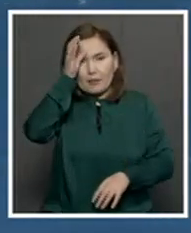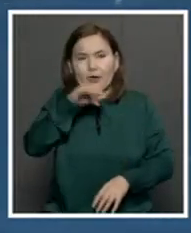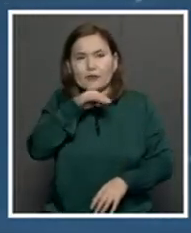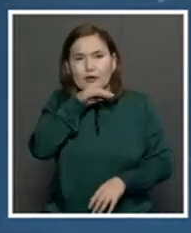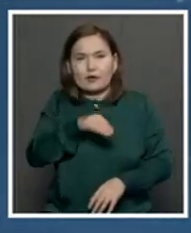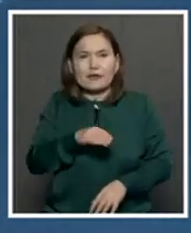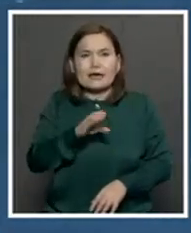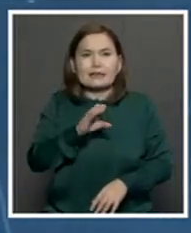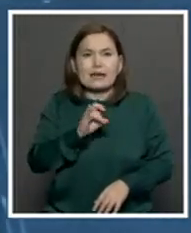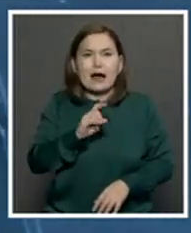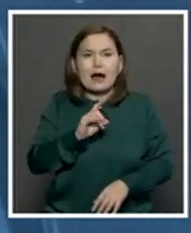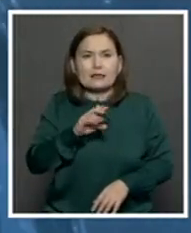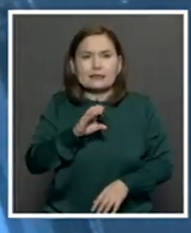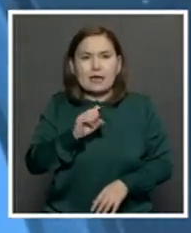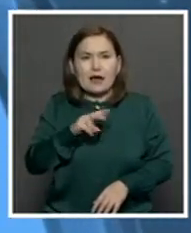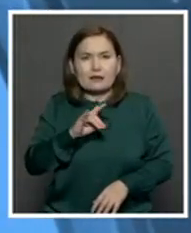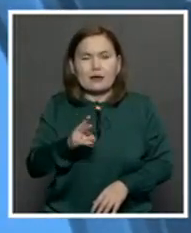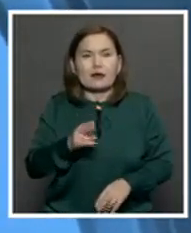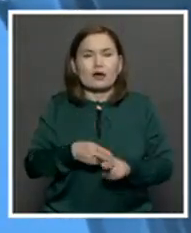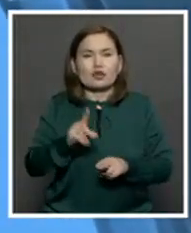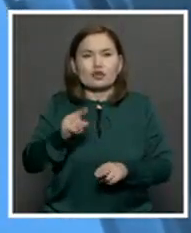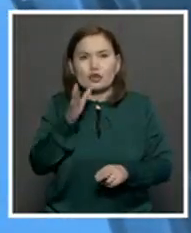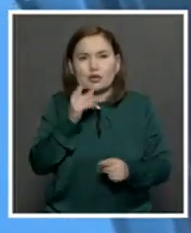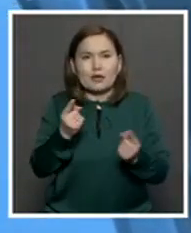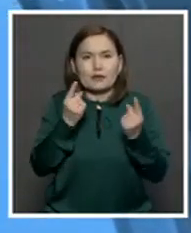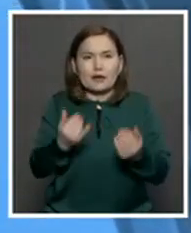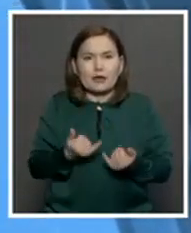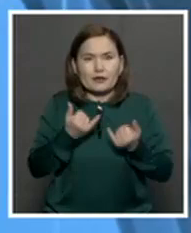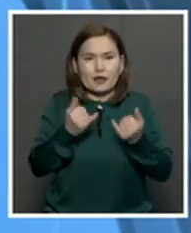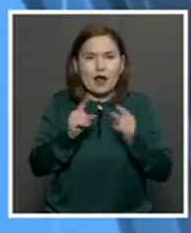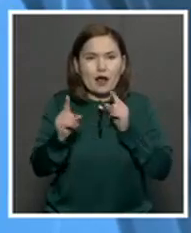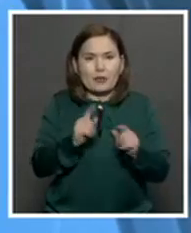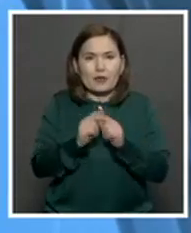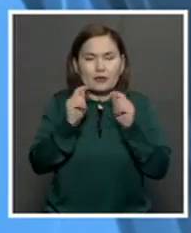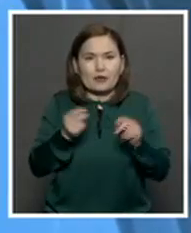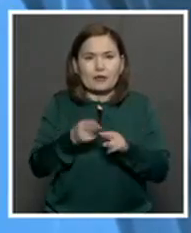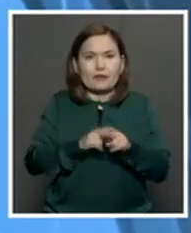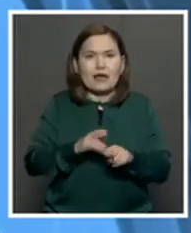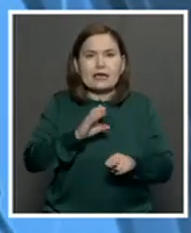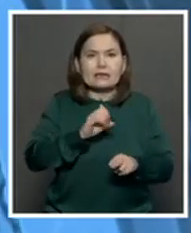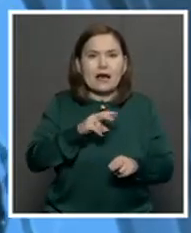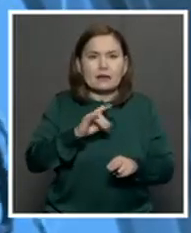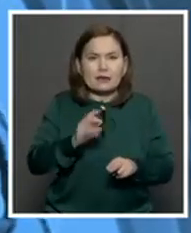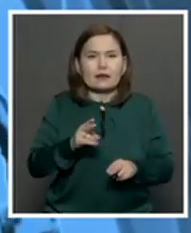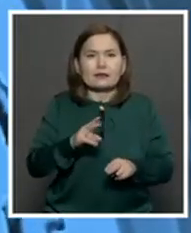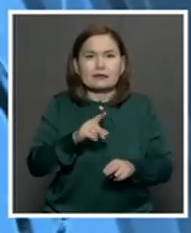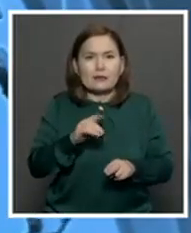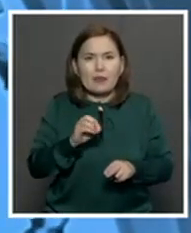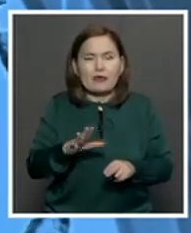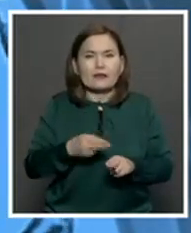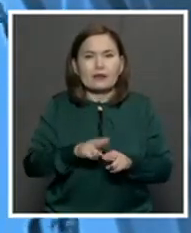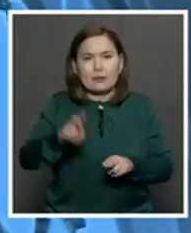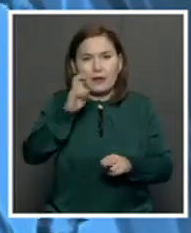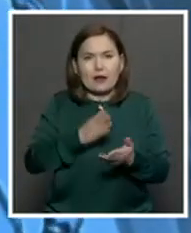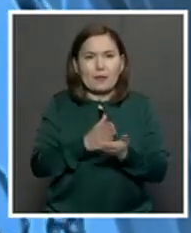академик Салық Зиманұлының 100 жылдық мерейтойына орай ғылыми тәжірибелік конференция ұйымдастырылды. Салық Зиманов азамат, ғалым, мемлекет және